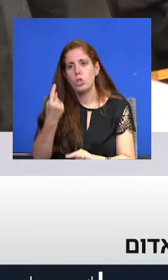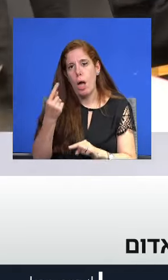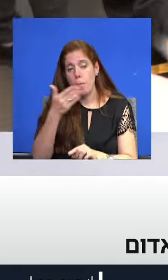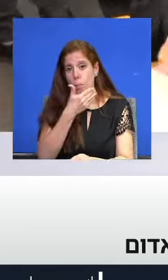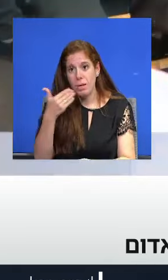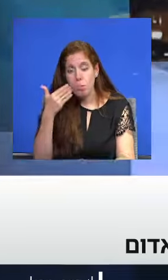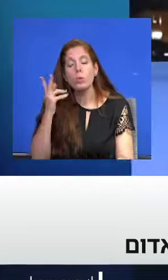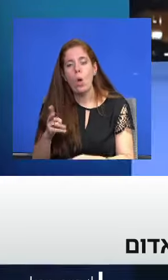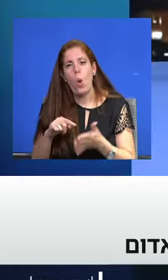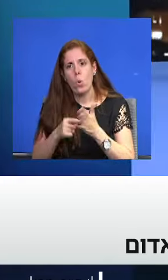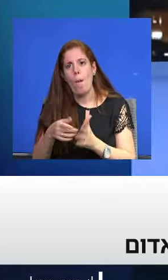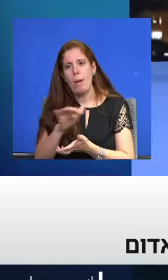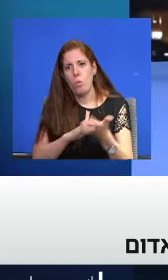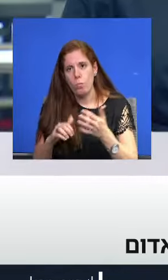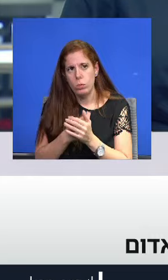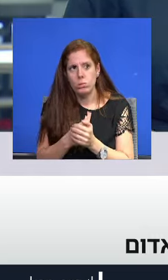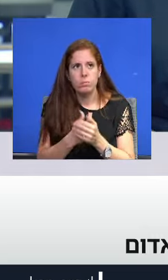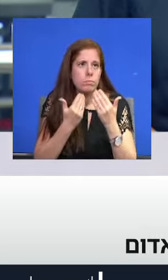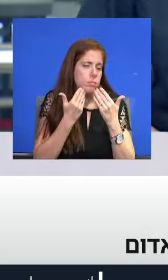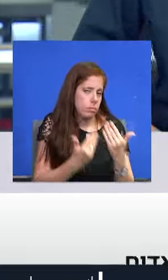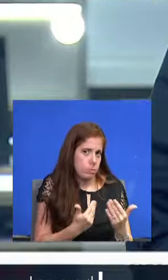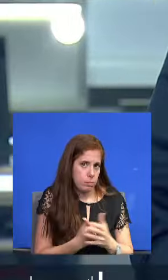לגרום למהומות. תודה רבה, יונתן.